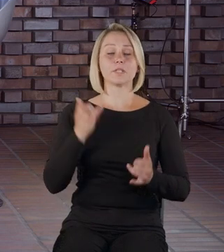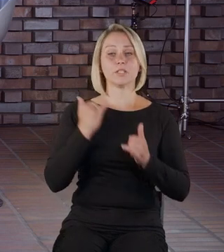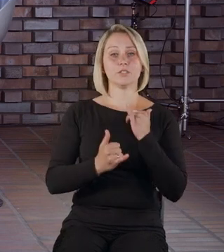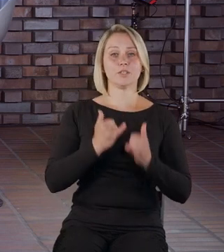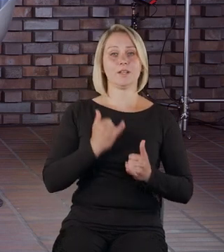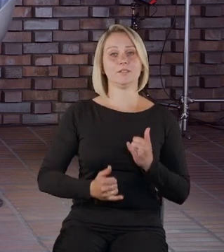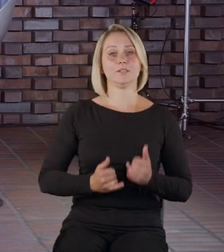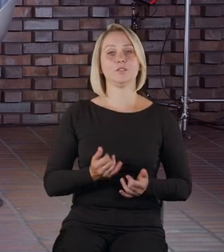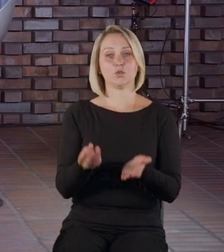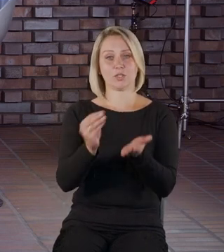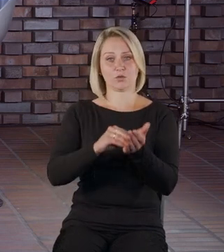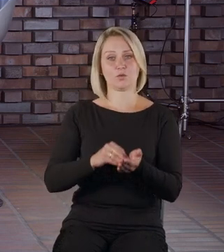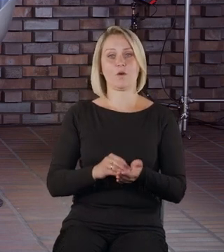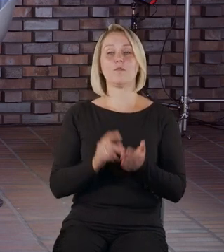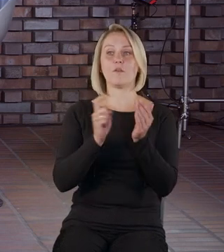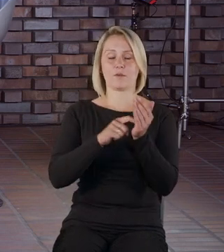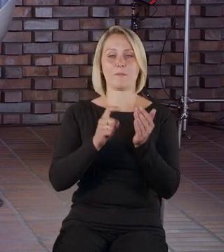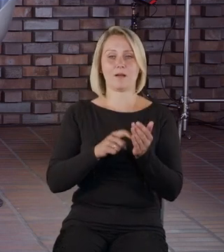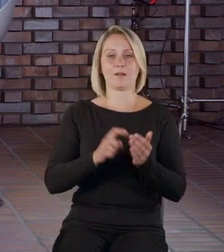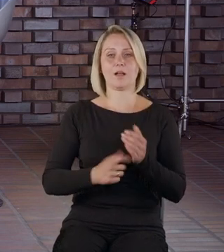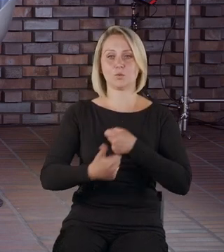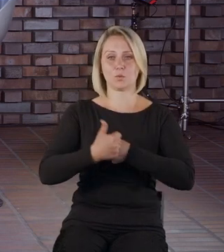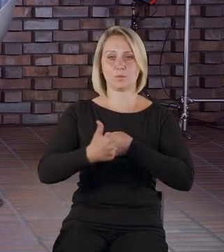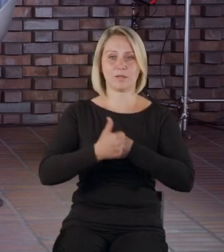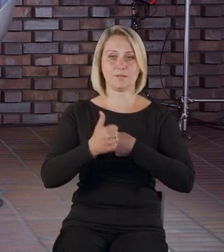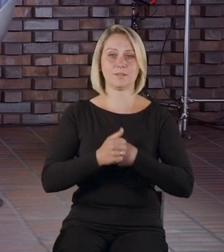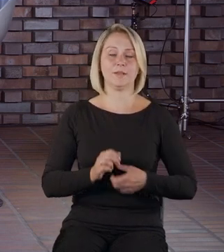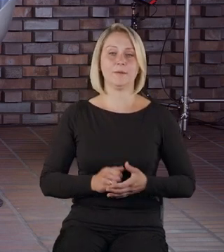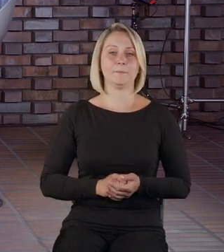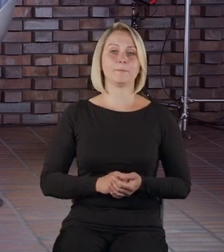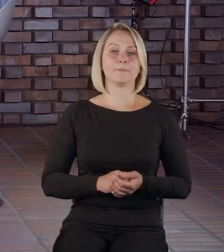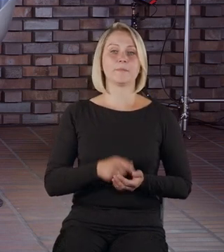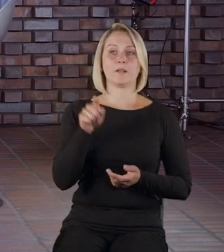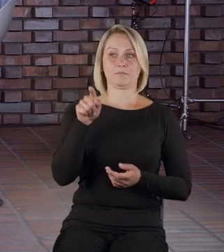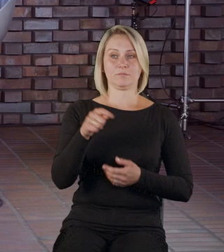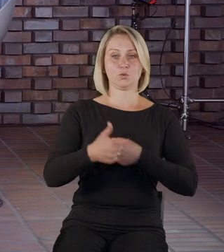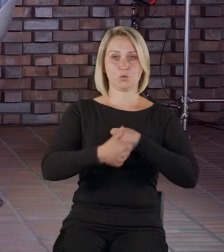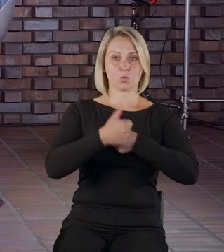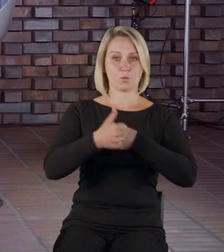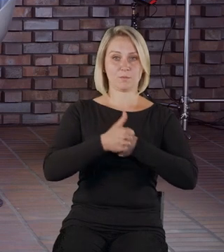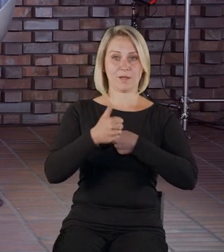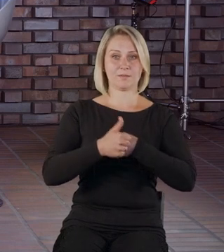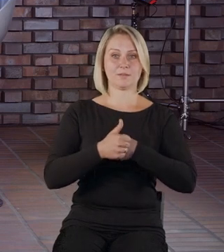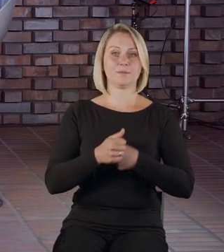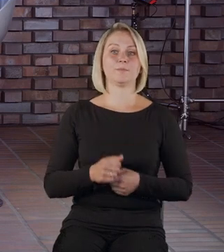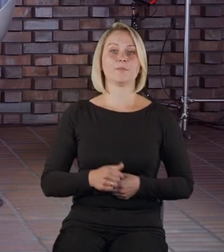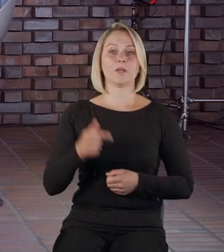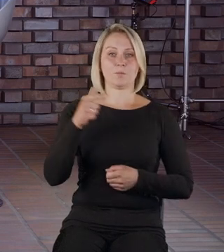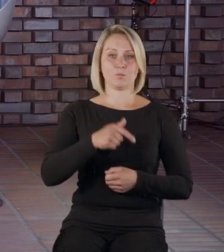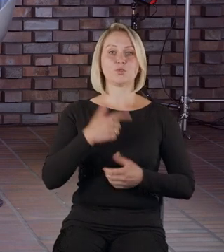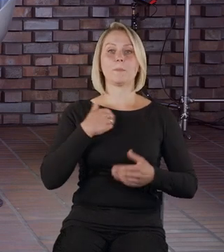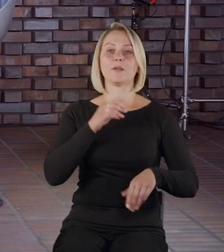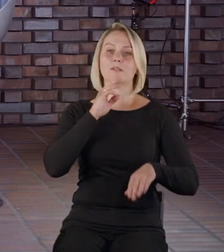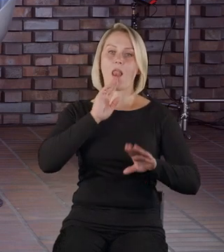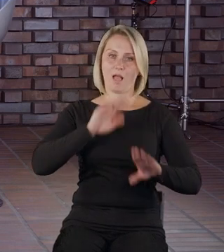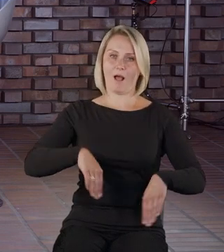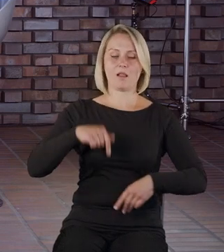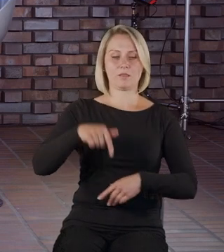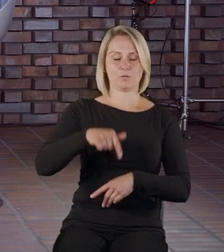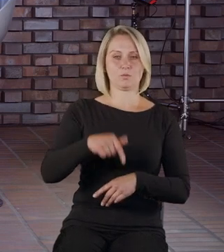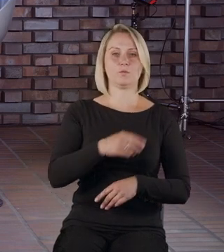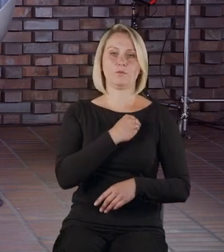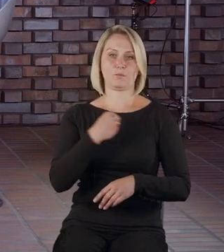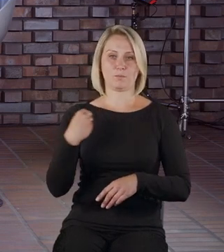Jeżeli dodatkowym takim wymogiem w stosunku do dokumentów jest to, że każdy dokument powinien zostać zalegalizowany